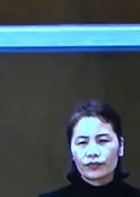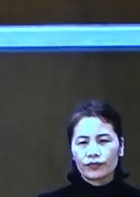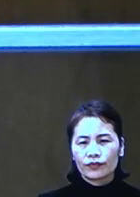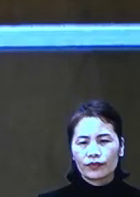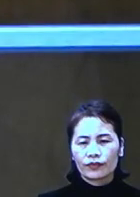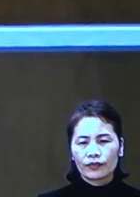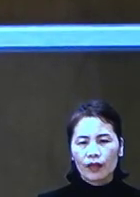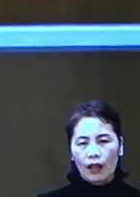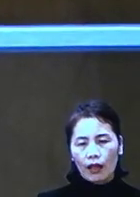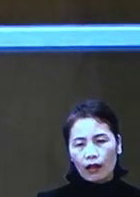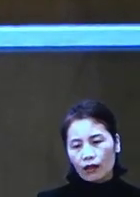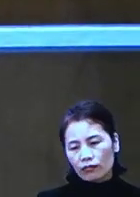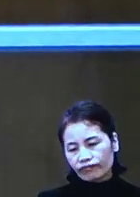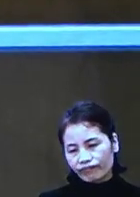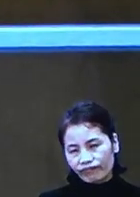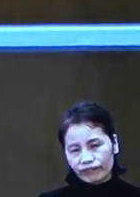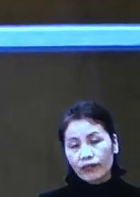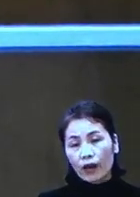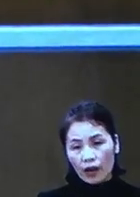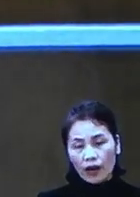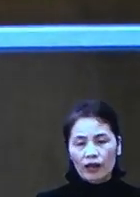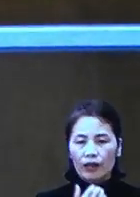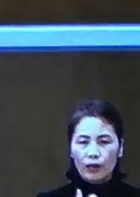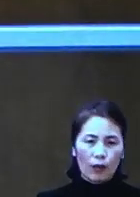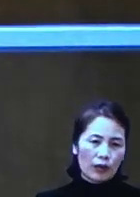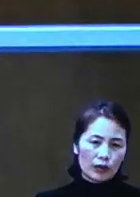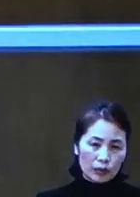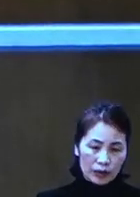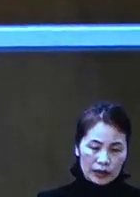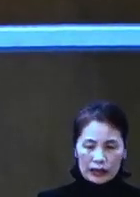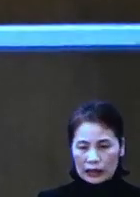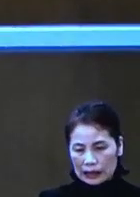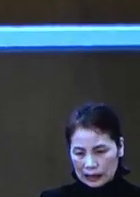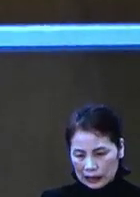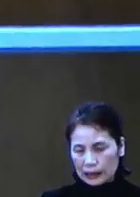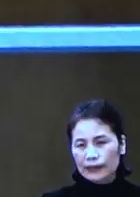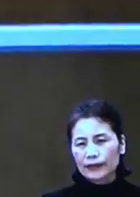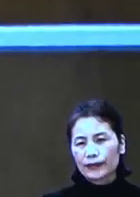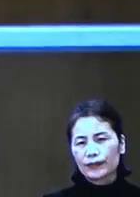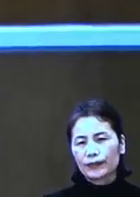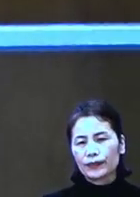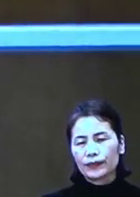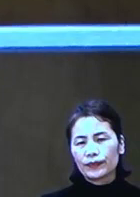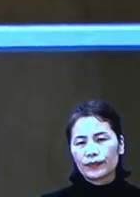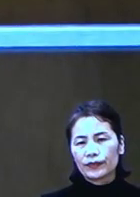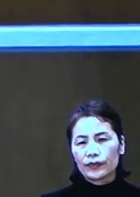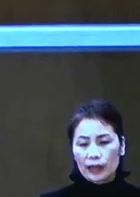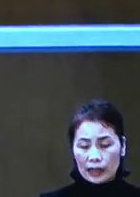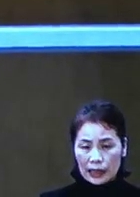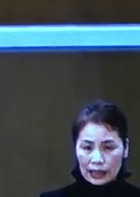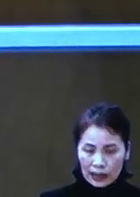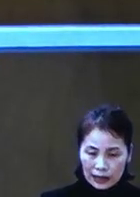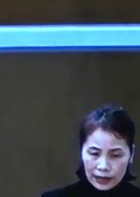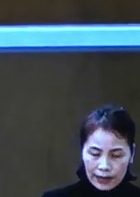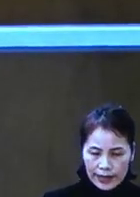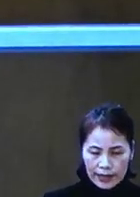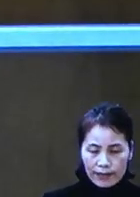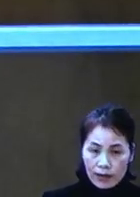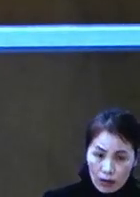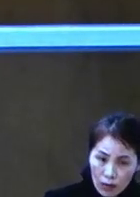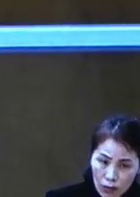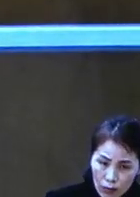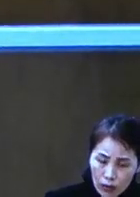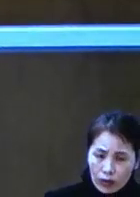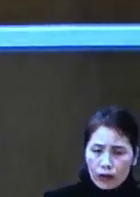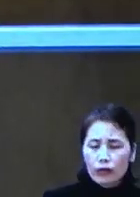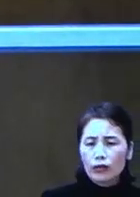등 불합리한 인사에 대한 직원들의 성토가 가득합니다. 직원들의 의욕을 붙어도 추진을 못할 망전